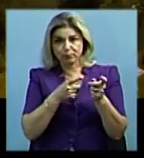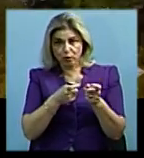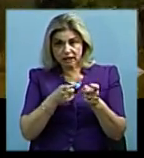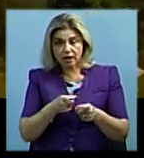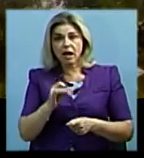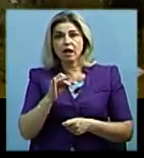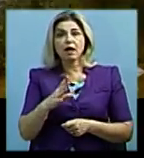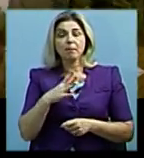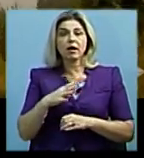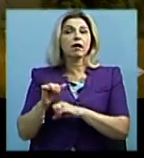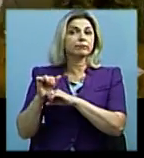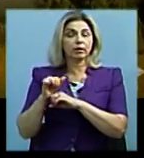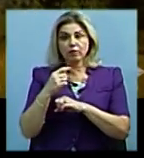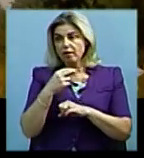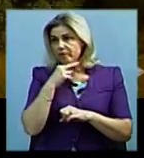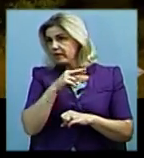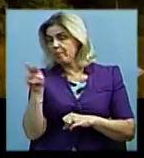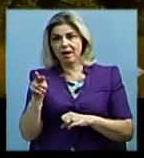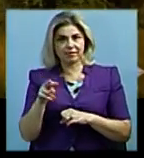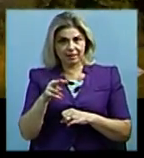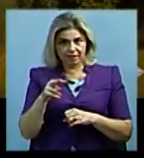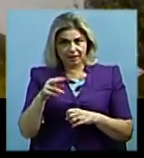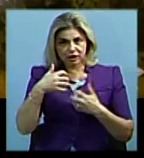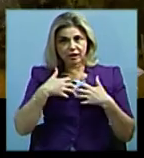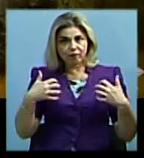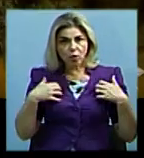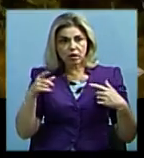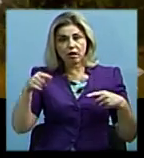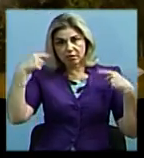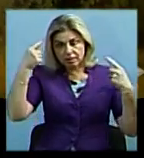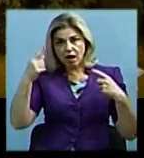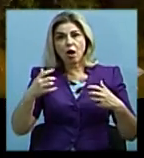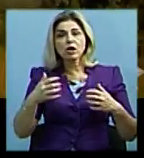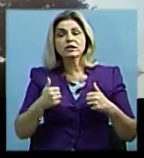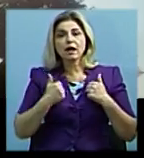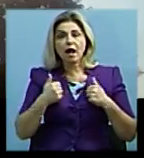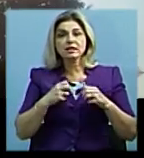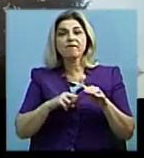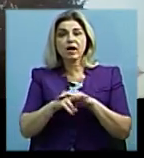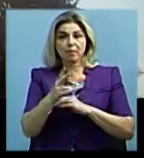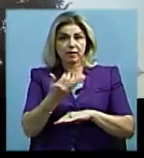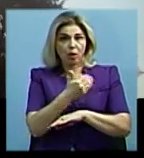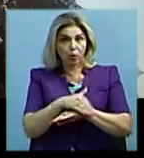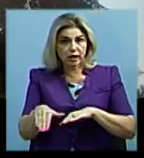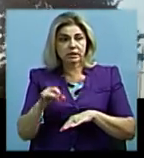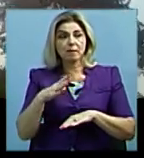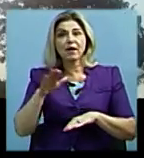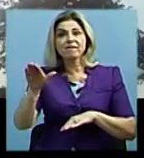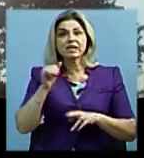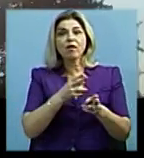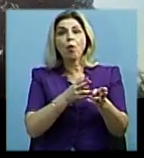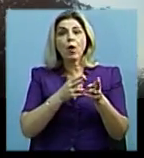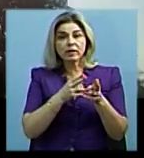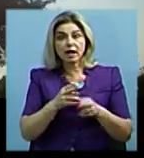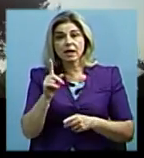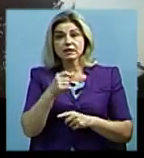відволікти увагу тварини. Розлючений бик намагався вибратися з подвір'я на вулицю. Правоохоронці викликали на підмогу місцевого мисливця.